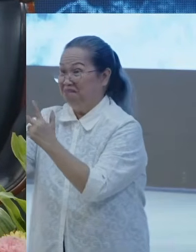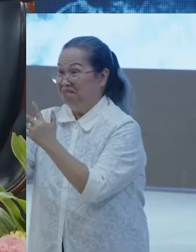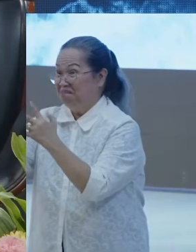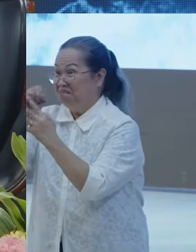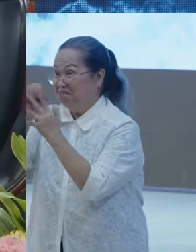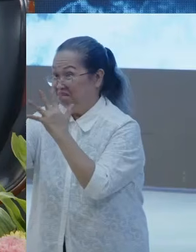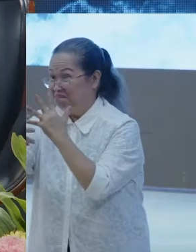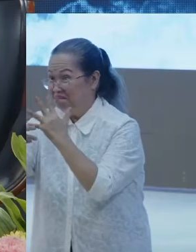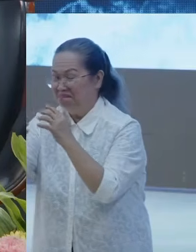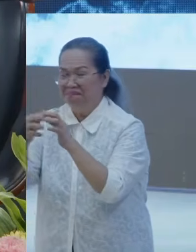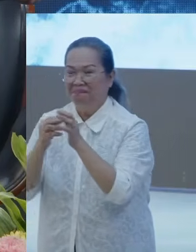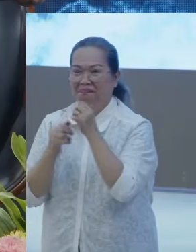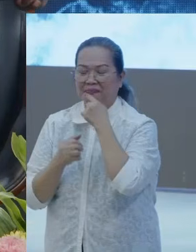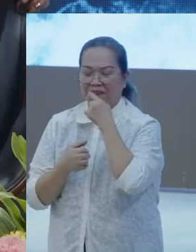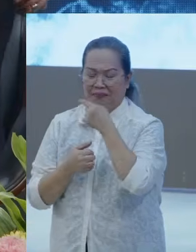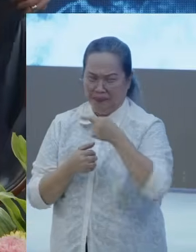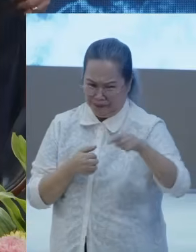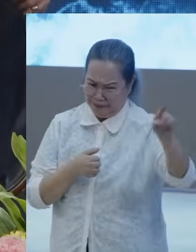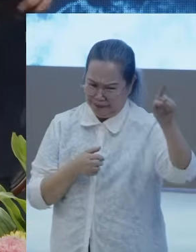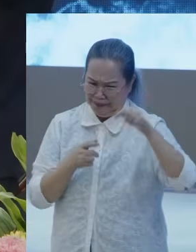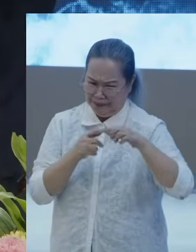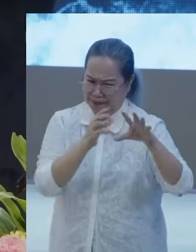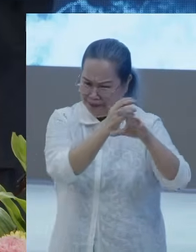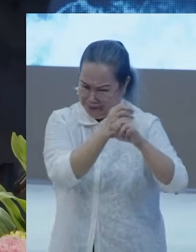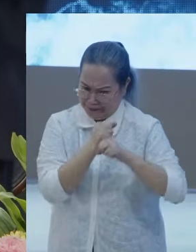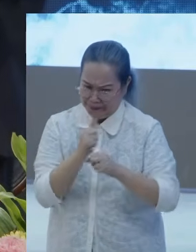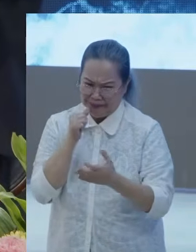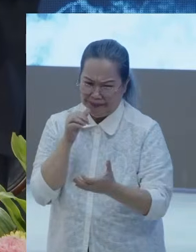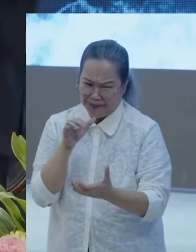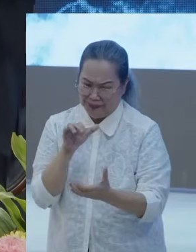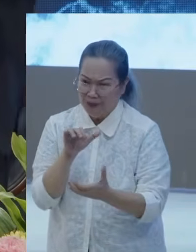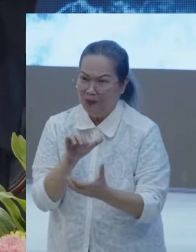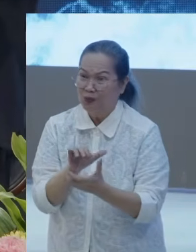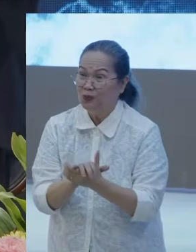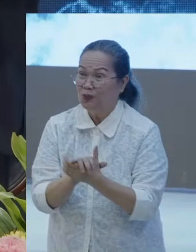the Lord said to Hosea, go take to yourself a wife of whoredom.